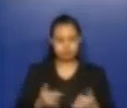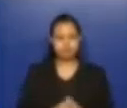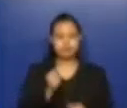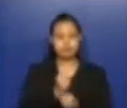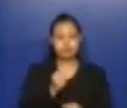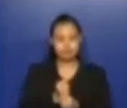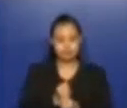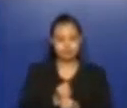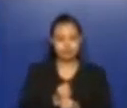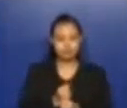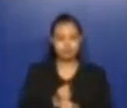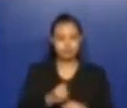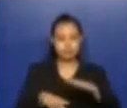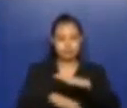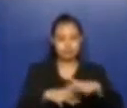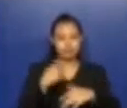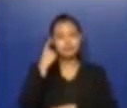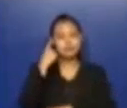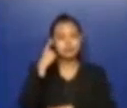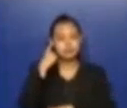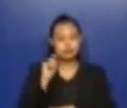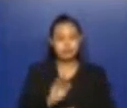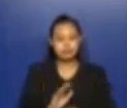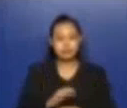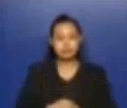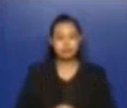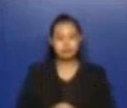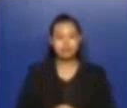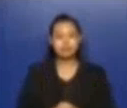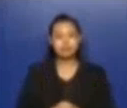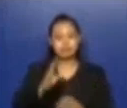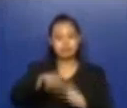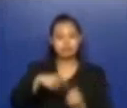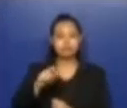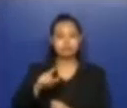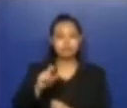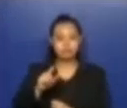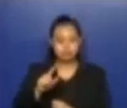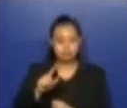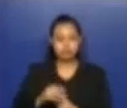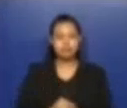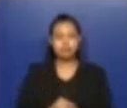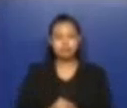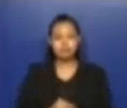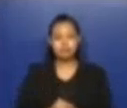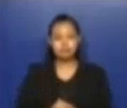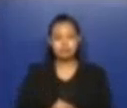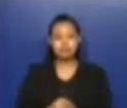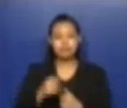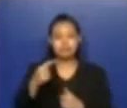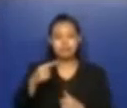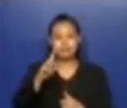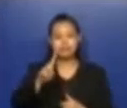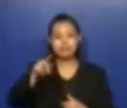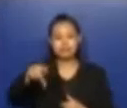ำขึ้นภายใต้สมมติฐานของการเติบโตทางเศรษฐกิจ GDP อยู่